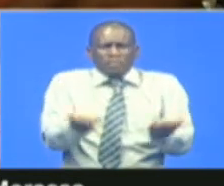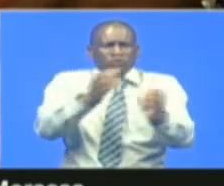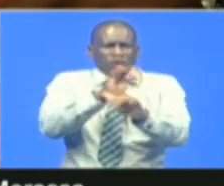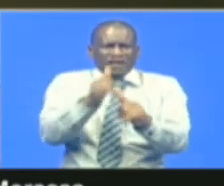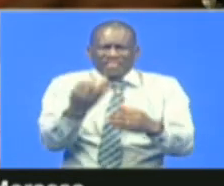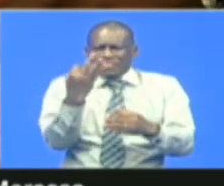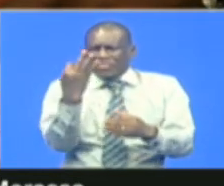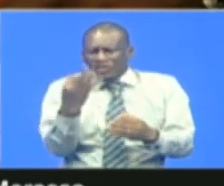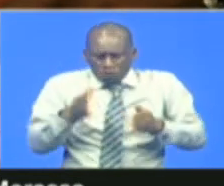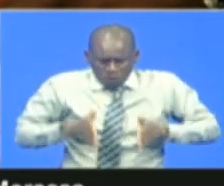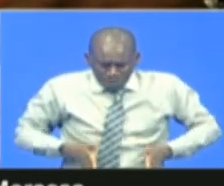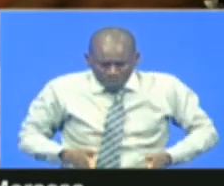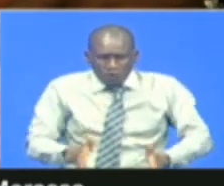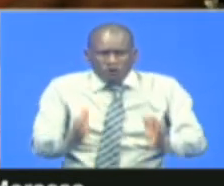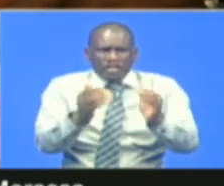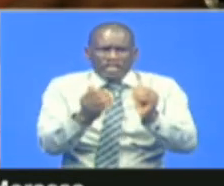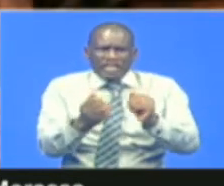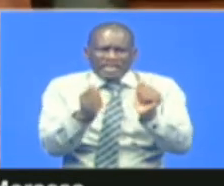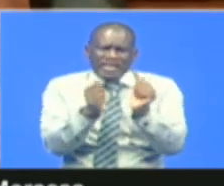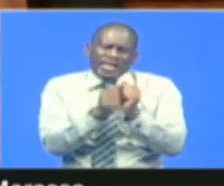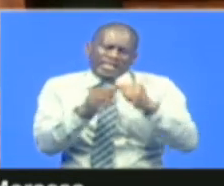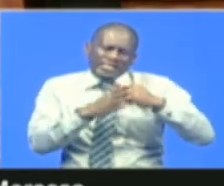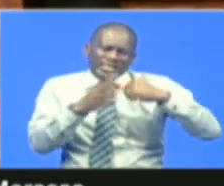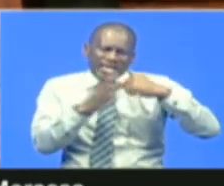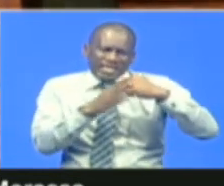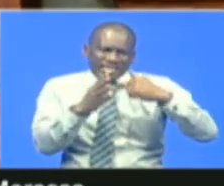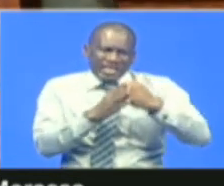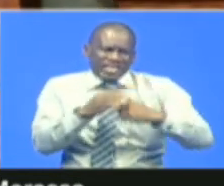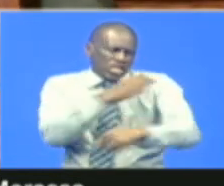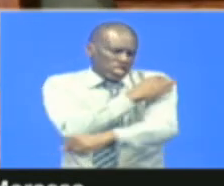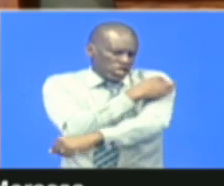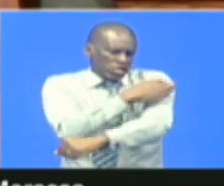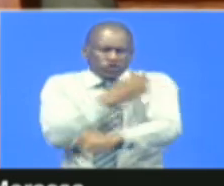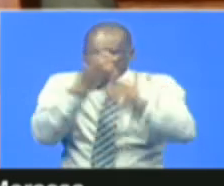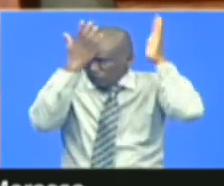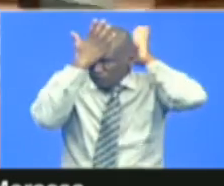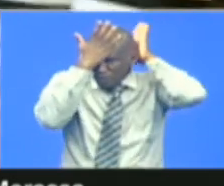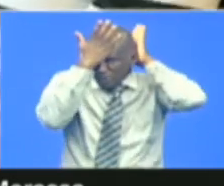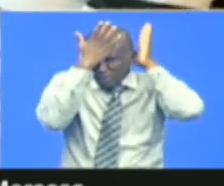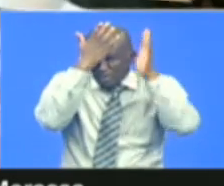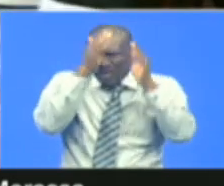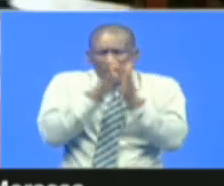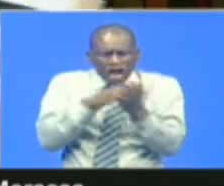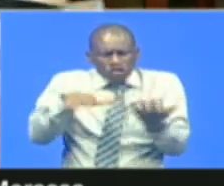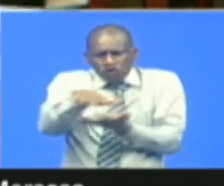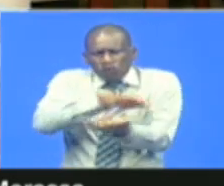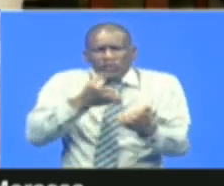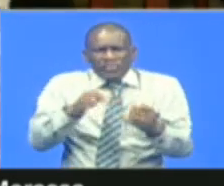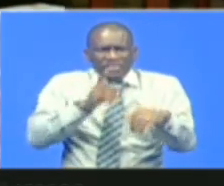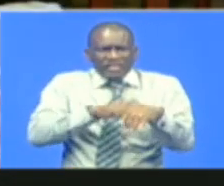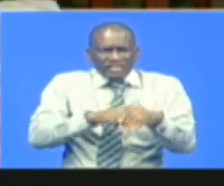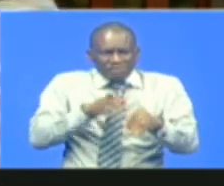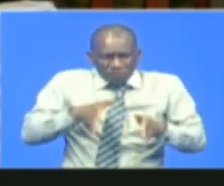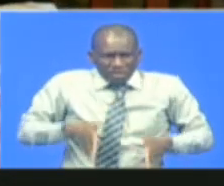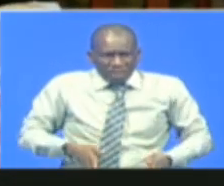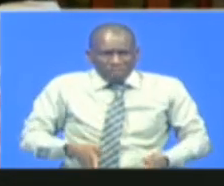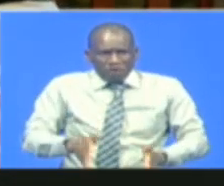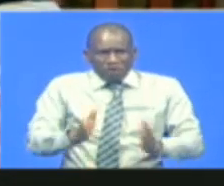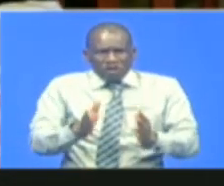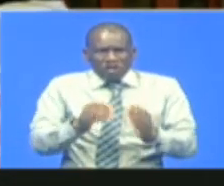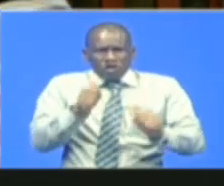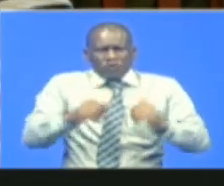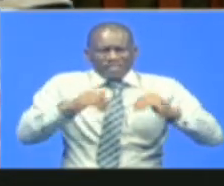hawa walizaliwa mwaka 1999 katika hospitali ya Kakamega na mkanganyiko uliotokea wakati wa kuzaliwa kwao